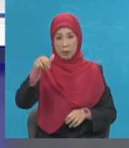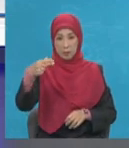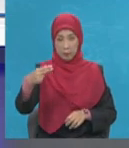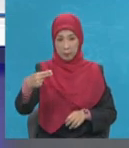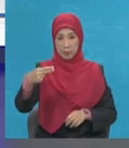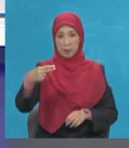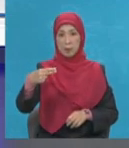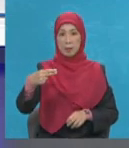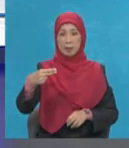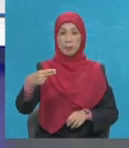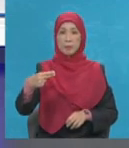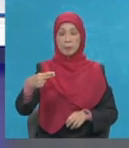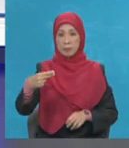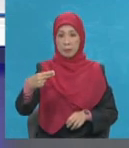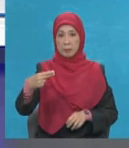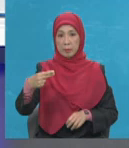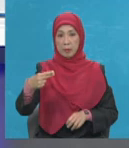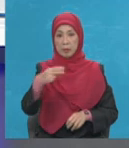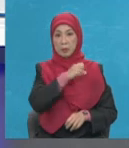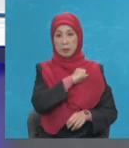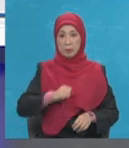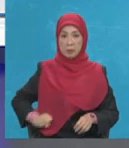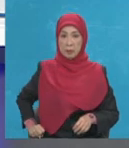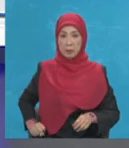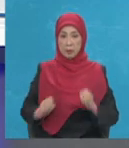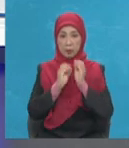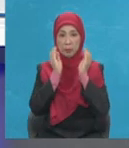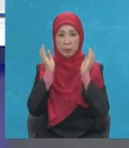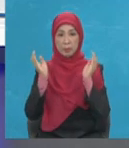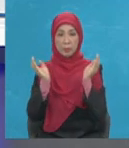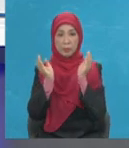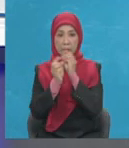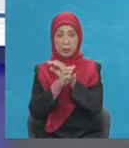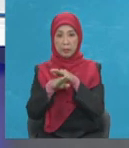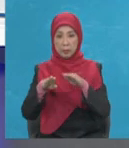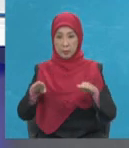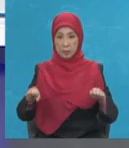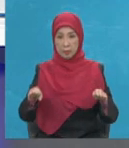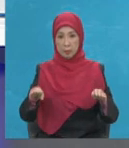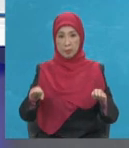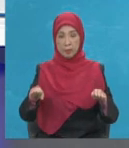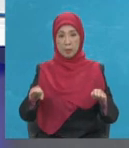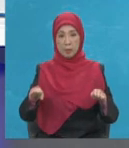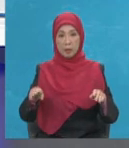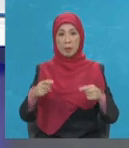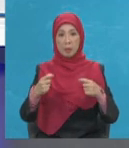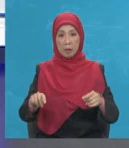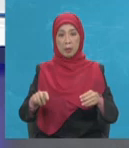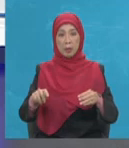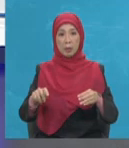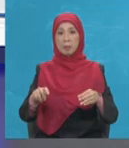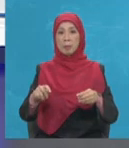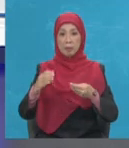Omar Ali Saifuddin Sa'dul Khairiwaddin, Sultan dan Yang di-Pertuan Negara Brunei Darussalam telah